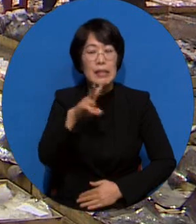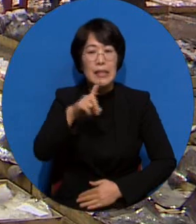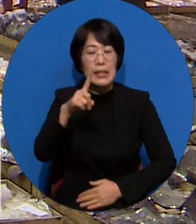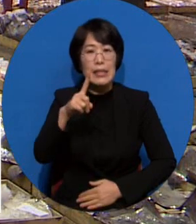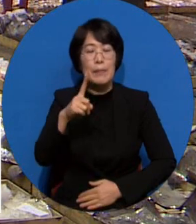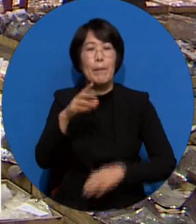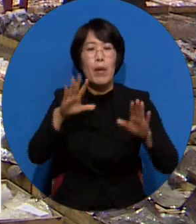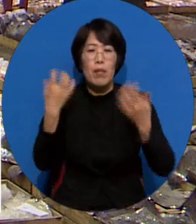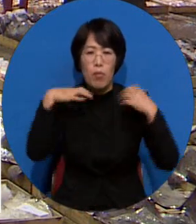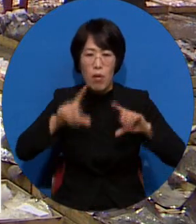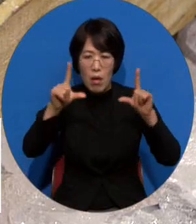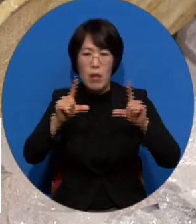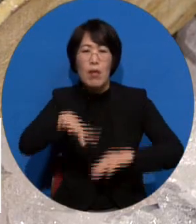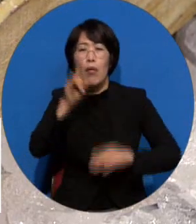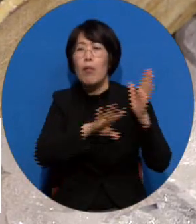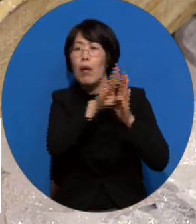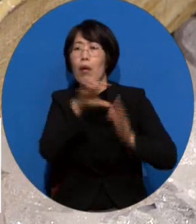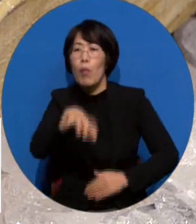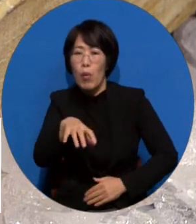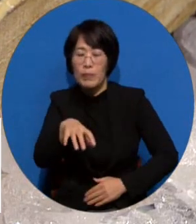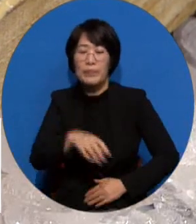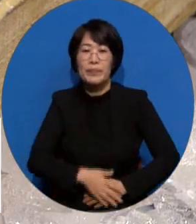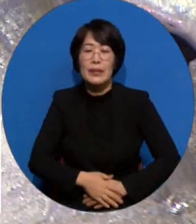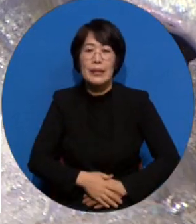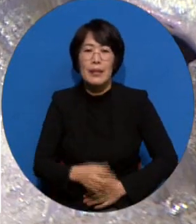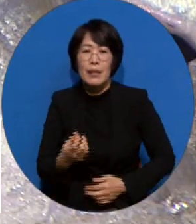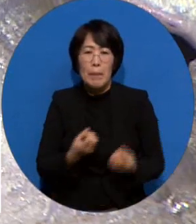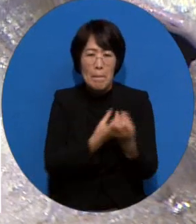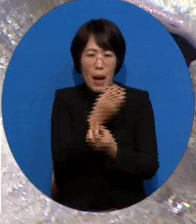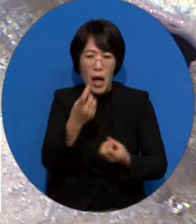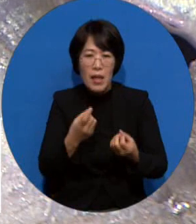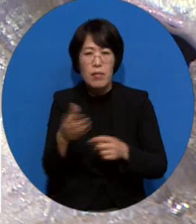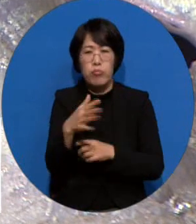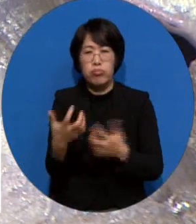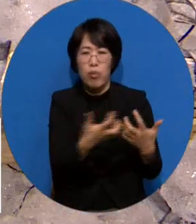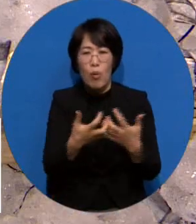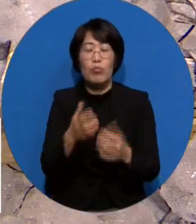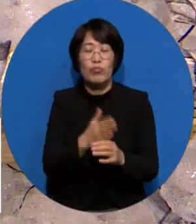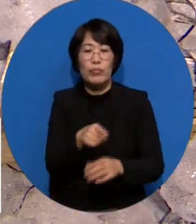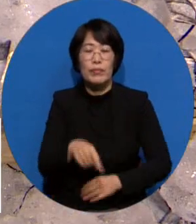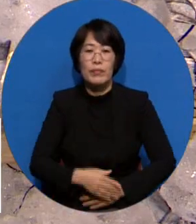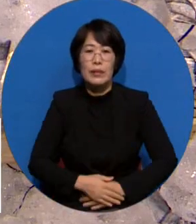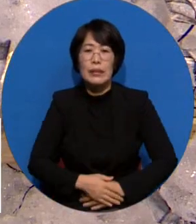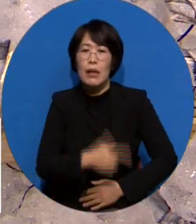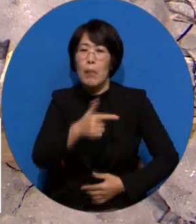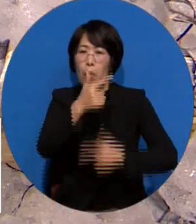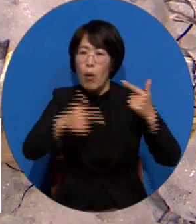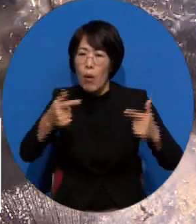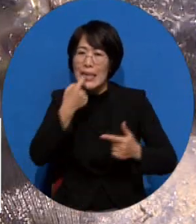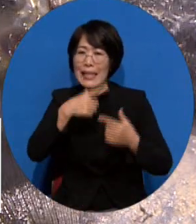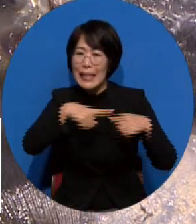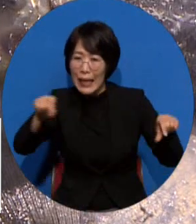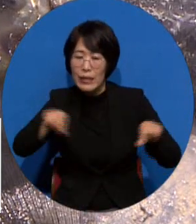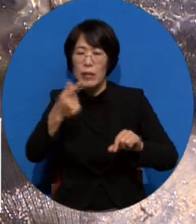2022년 이민년의 첫 수산물 경매가 열린 위판장에는 반짝이는 은빈을 물결이 일렁거립니다. 크기가 다양한